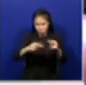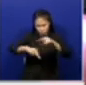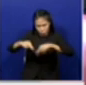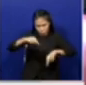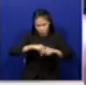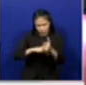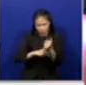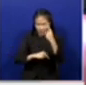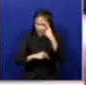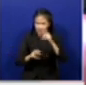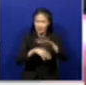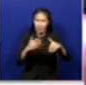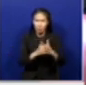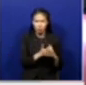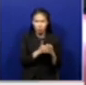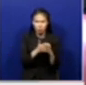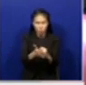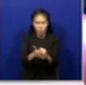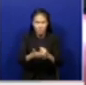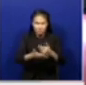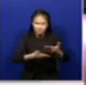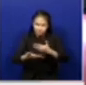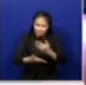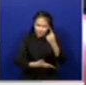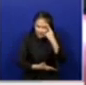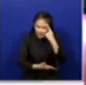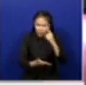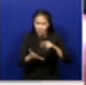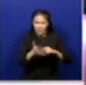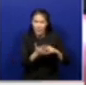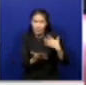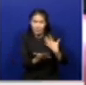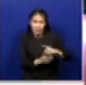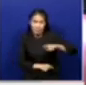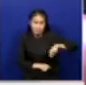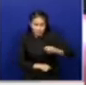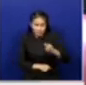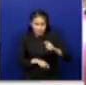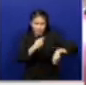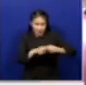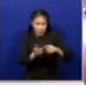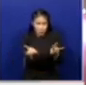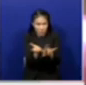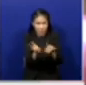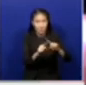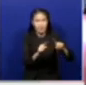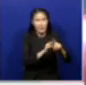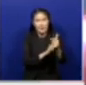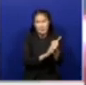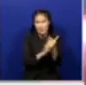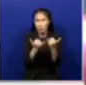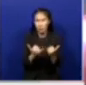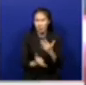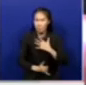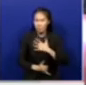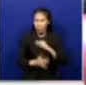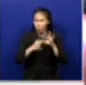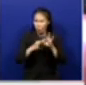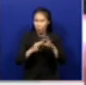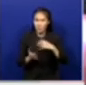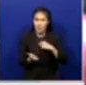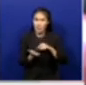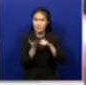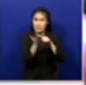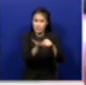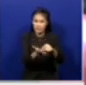าทุกคนเต็มใจที่จะช่วยกันตรวจสอบให้การใช้เงินมีประสิทธิภาพมากที่สุด นี่คือสิ่งที่เราอยากจะเสน